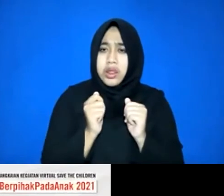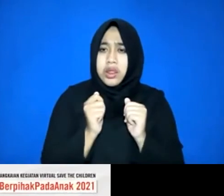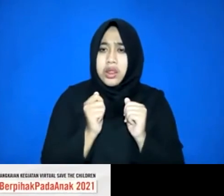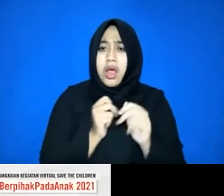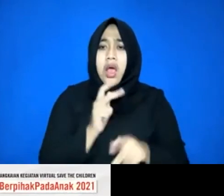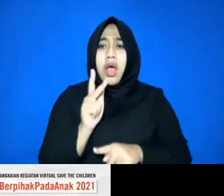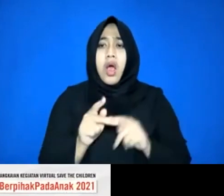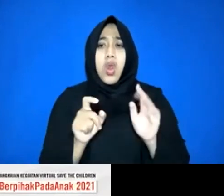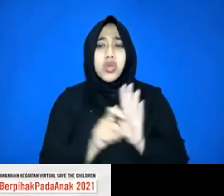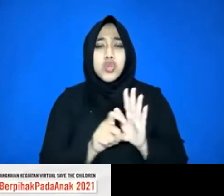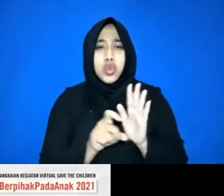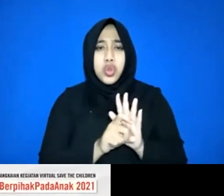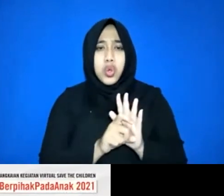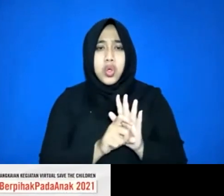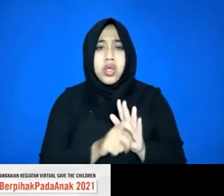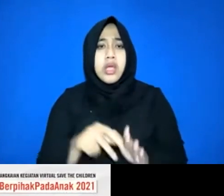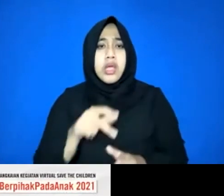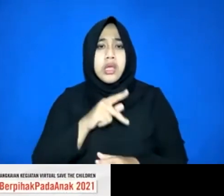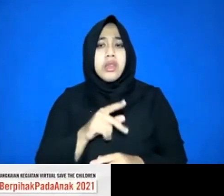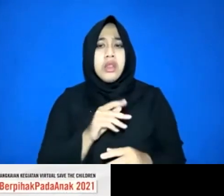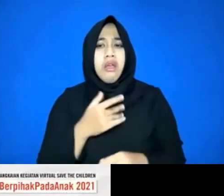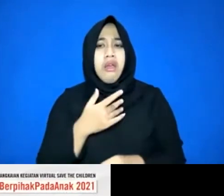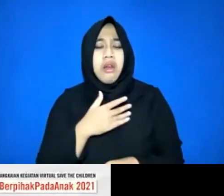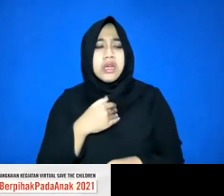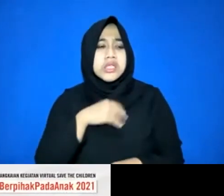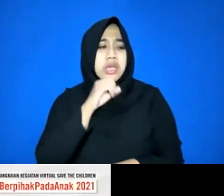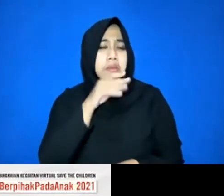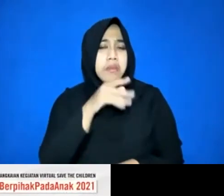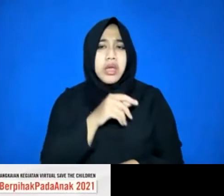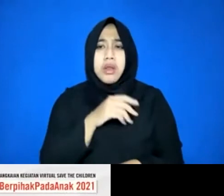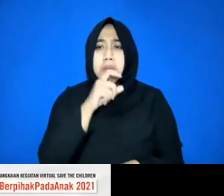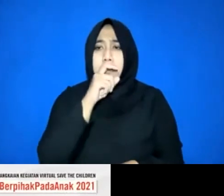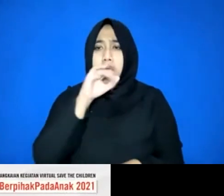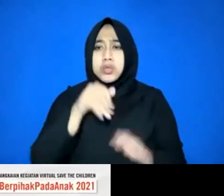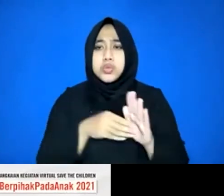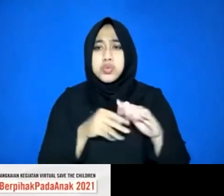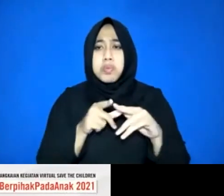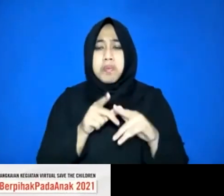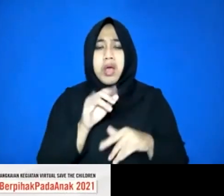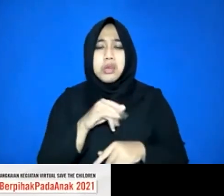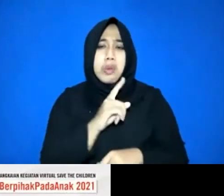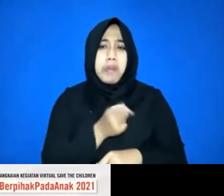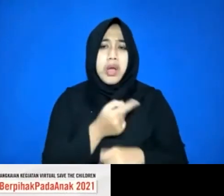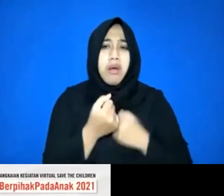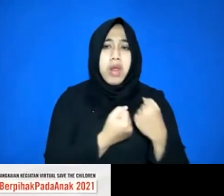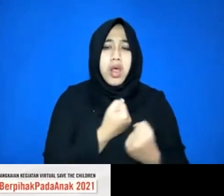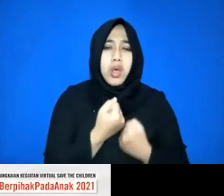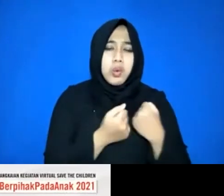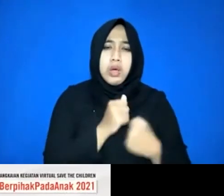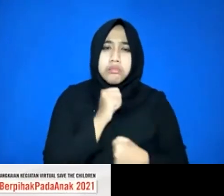kalau misalnya kita juga kadang seperti yang disampaikan sama Mas Jumali itu pernah melakukan